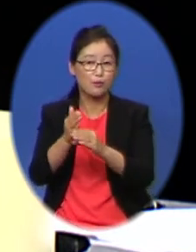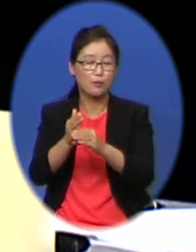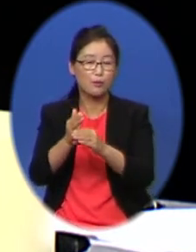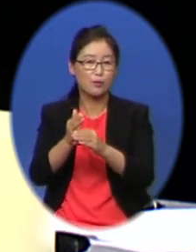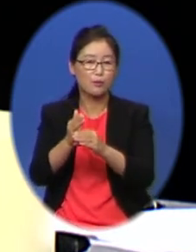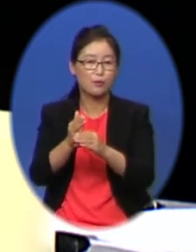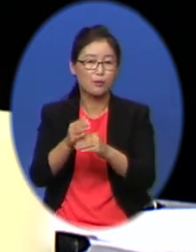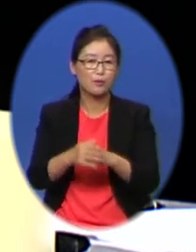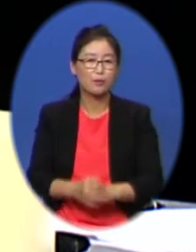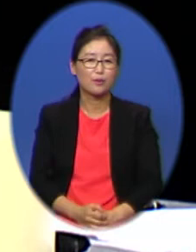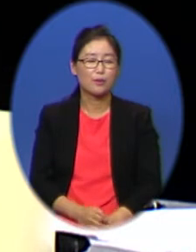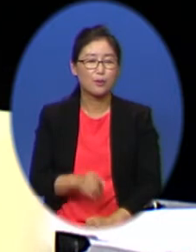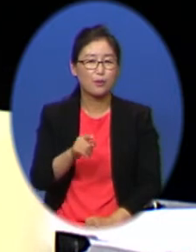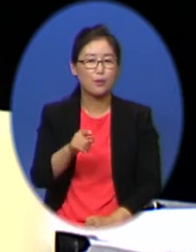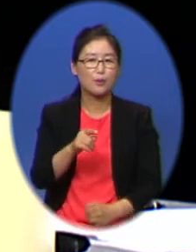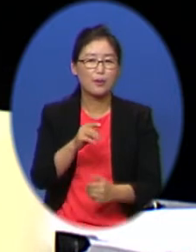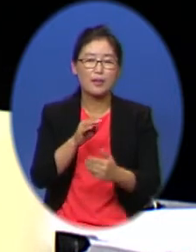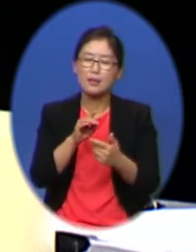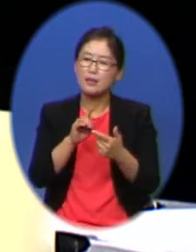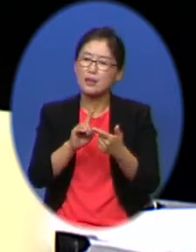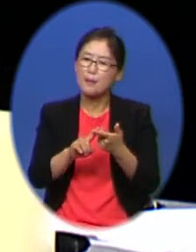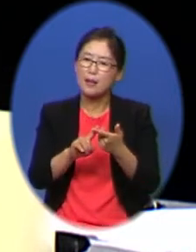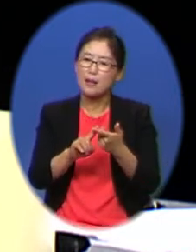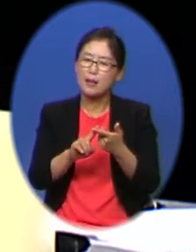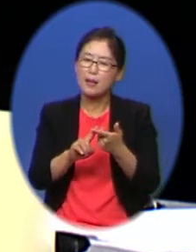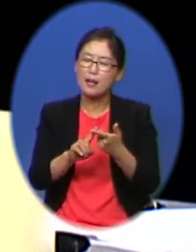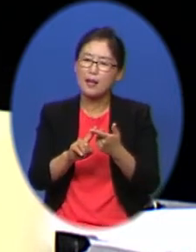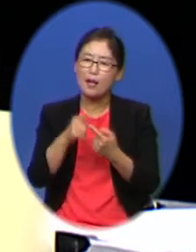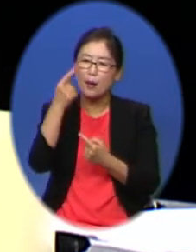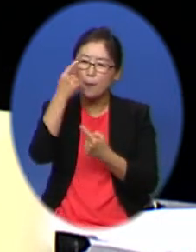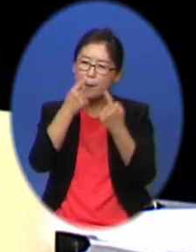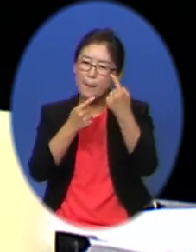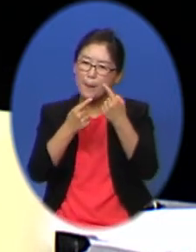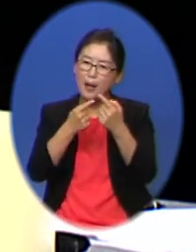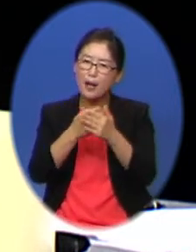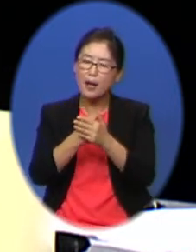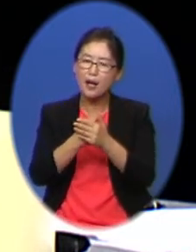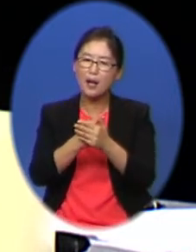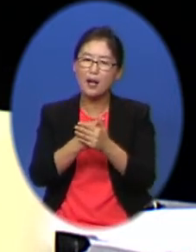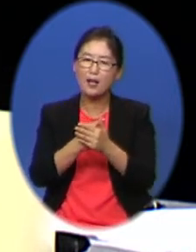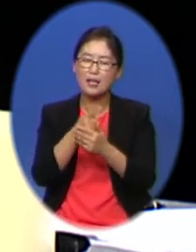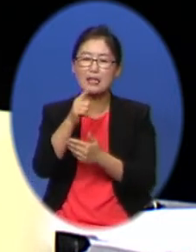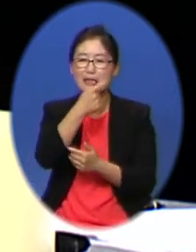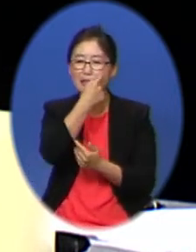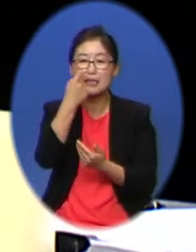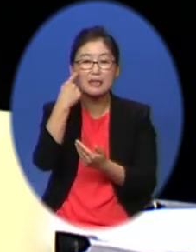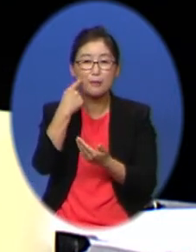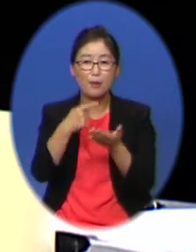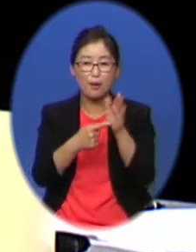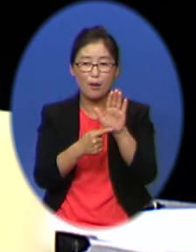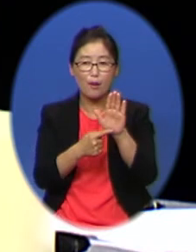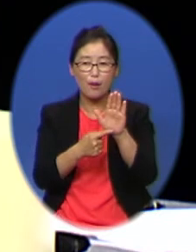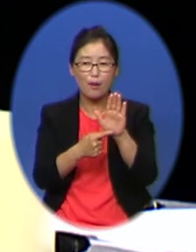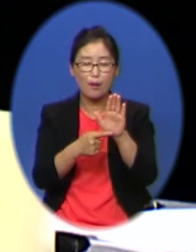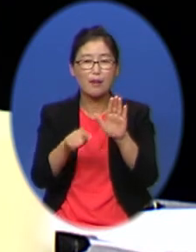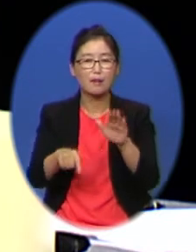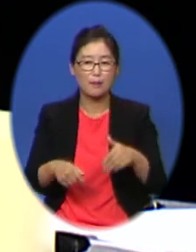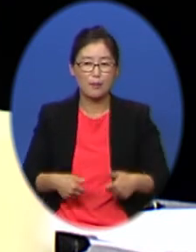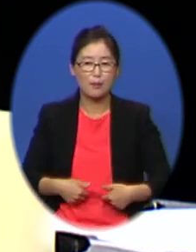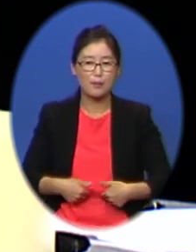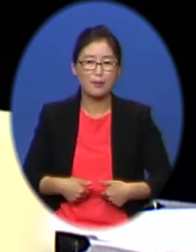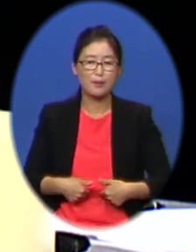사실을 증명하는 것, 그것이 지금 가장 큰 문제가 아닐까 생각이 듭니다. 자, 그 누구를 위해서도